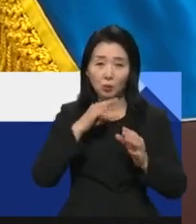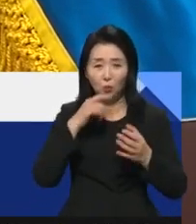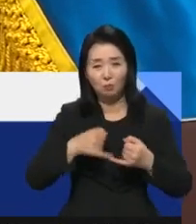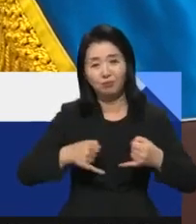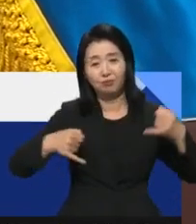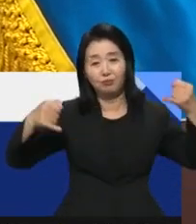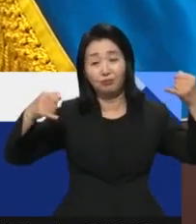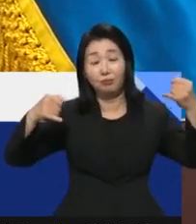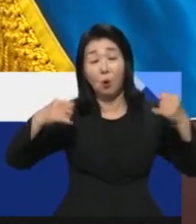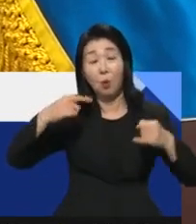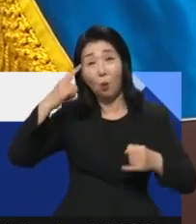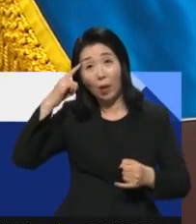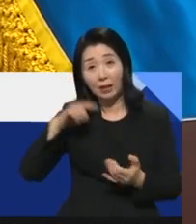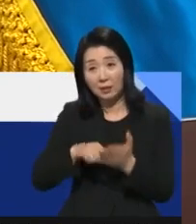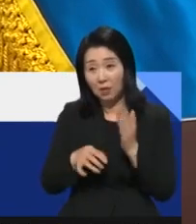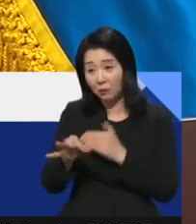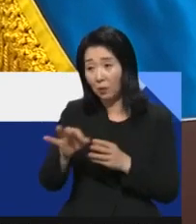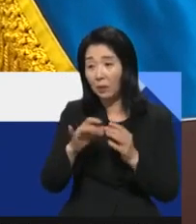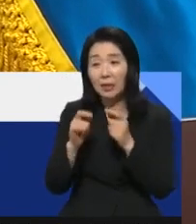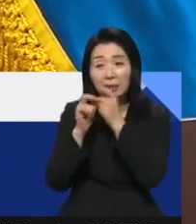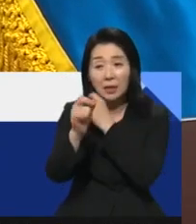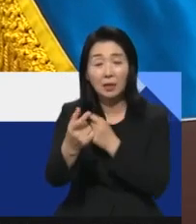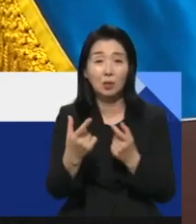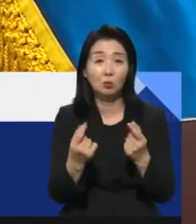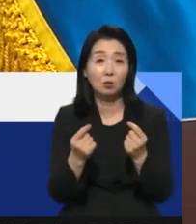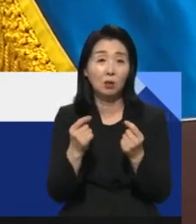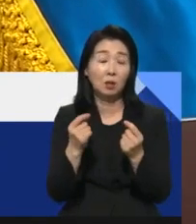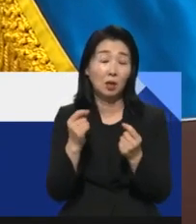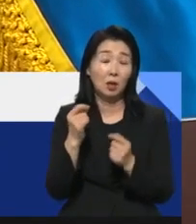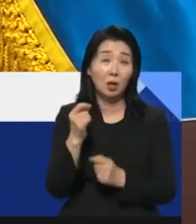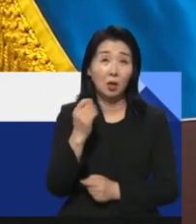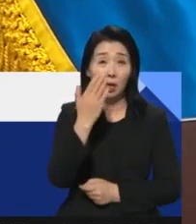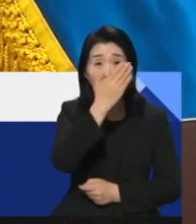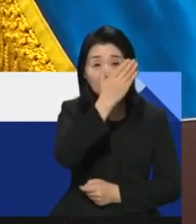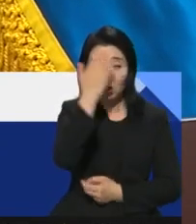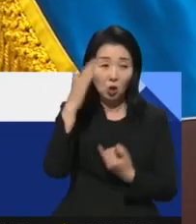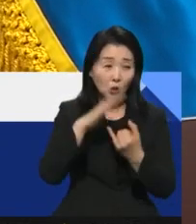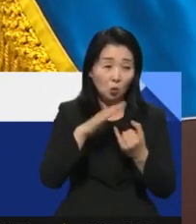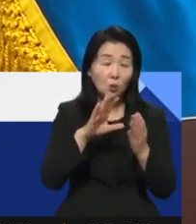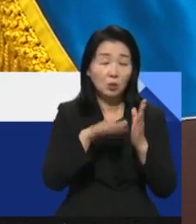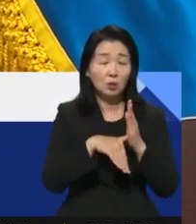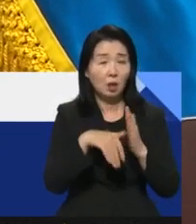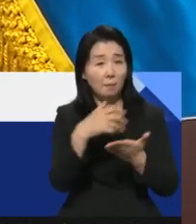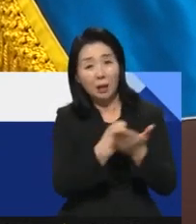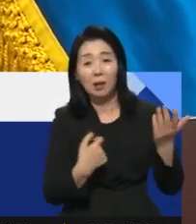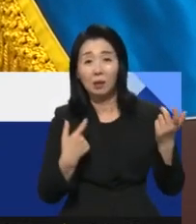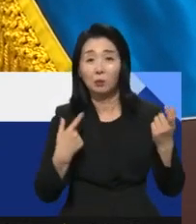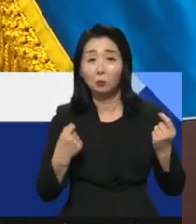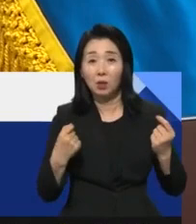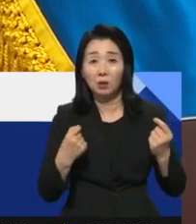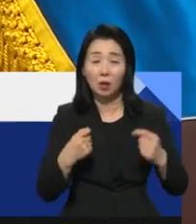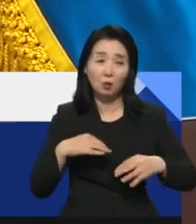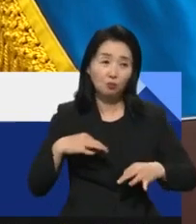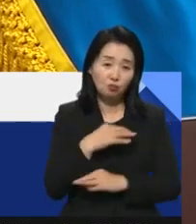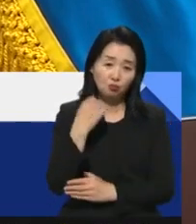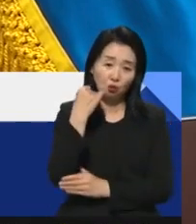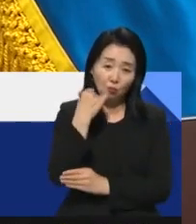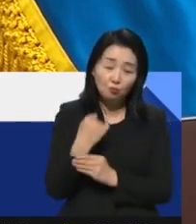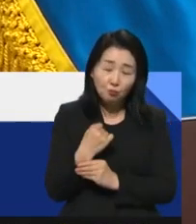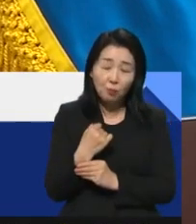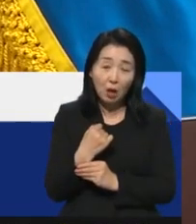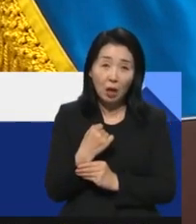이는 납세자에 대한 사기 행위이고 미래 세대에 대한 착취 행위입니다. 부정과 부패의 이권